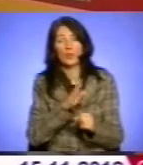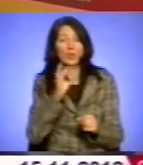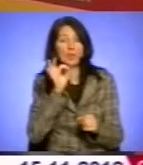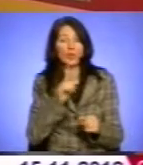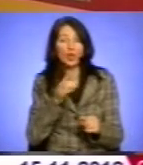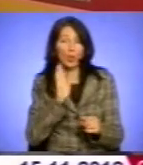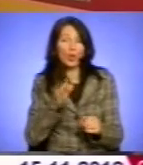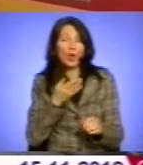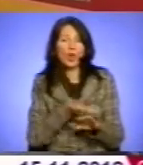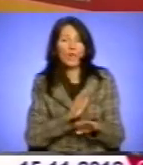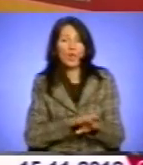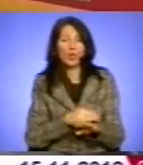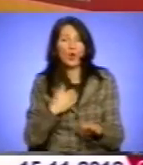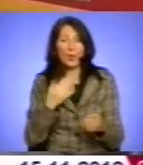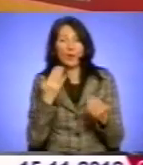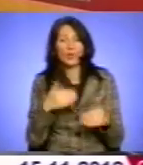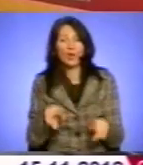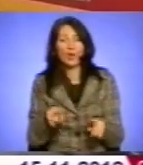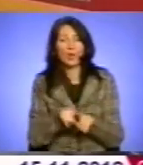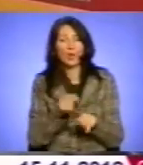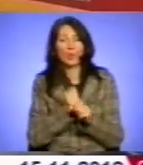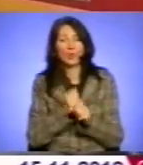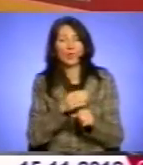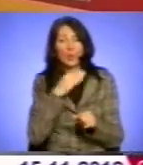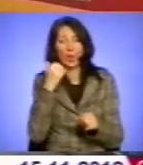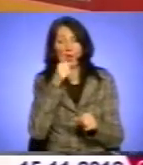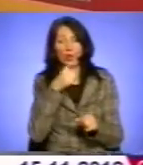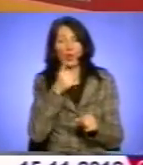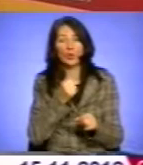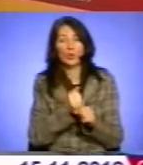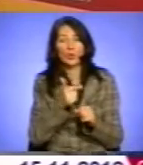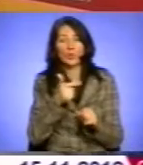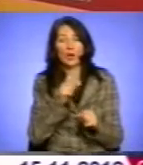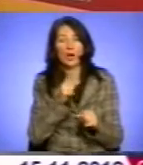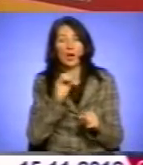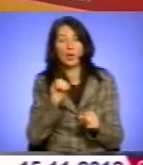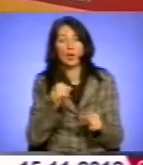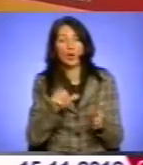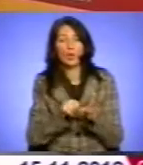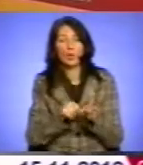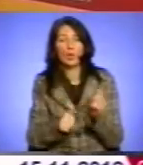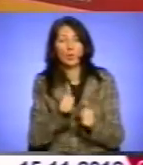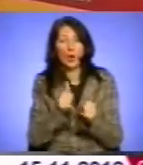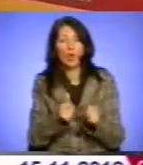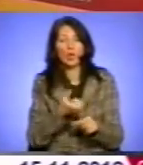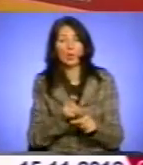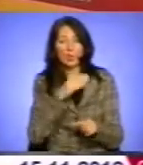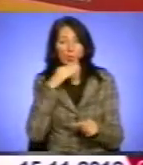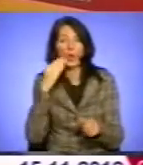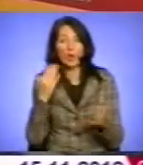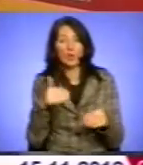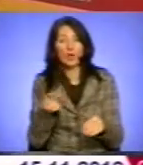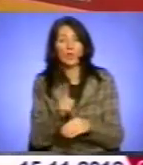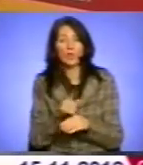важко, тому що ми вже не перший рік працюємо в газі і участвуємо в змаганнях дуже багато вже і